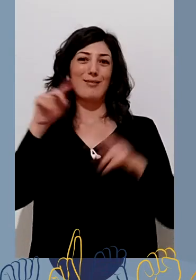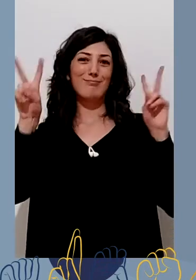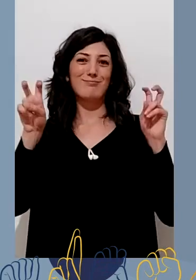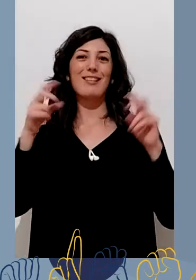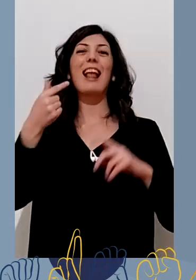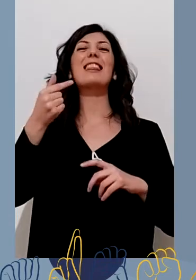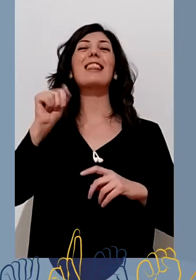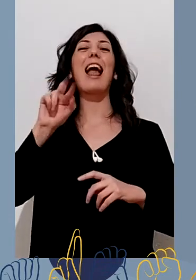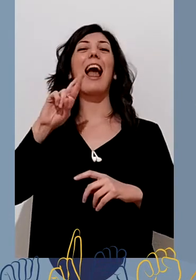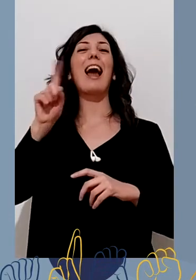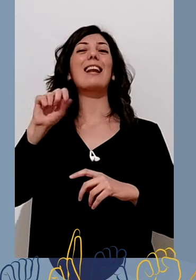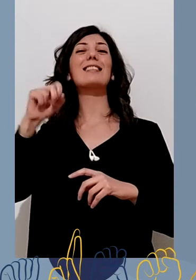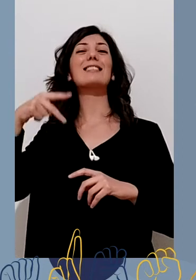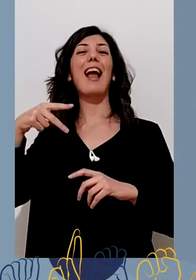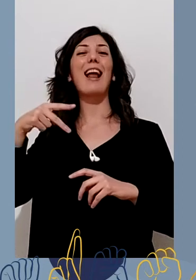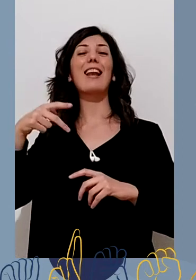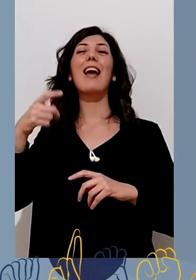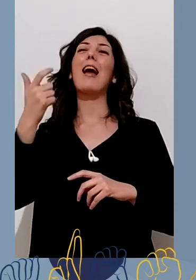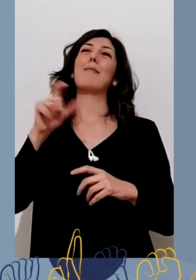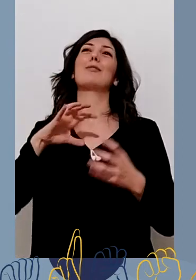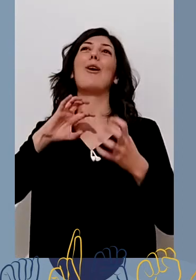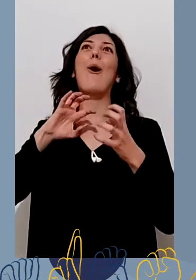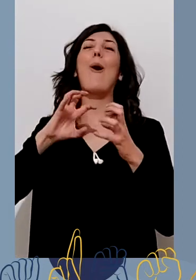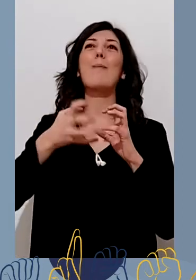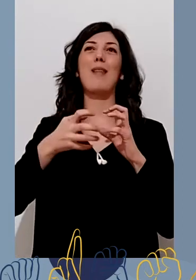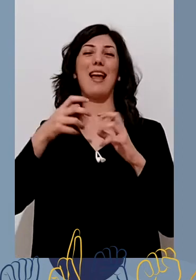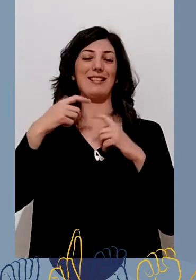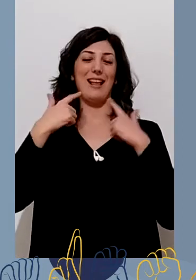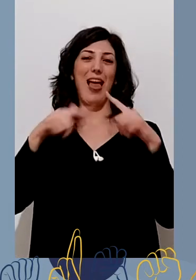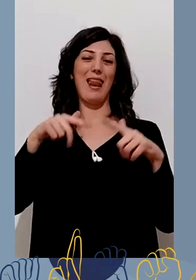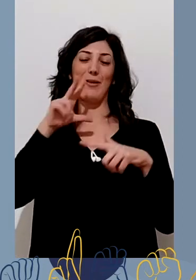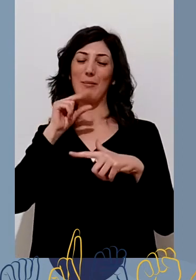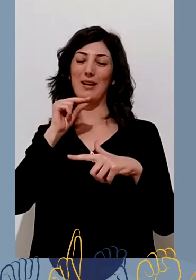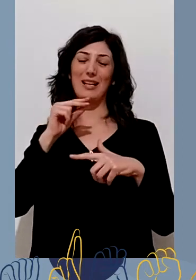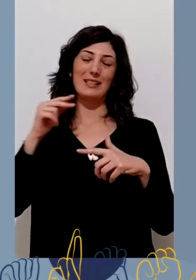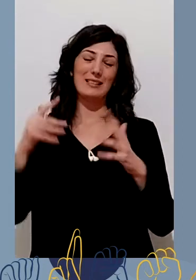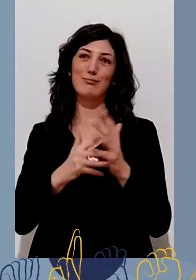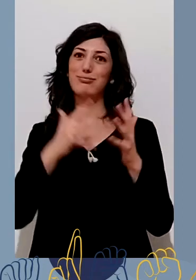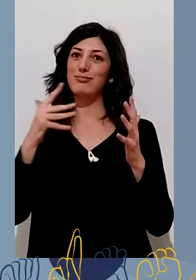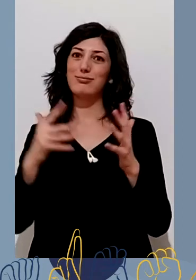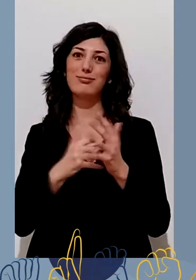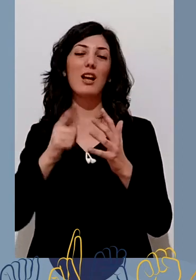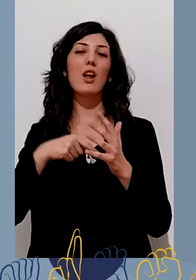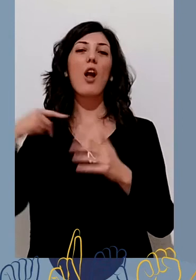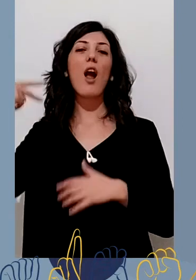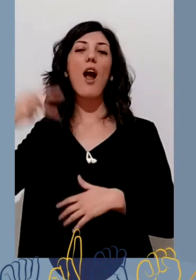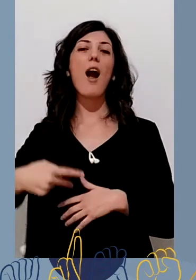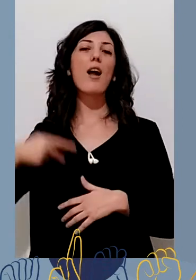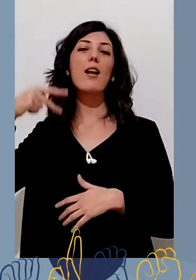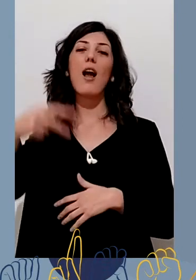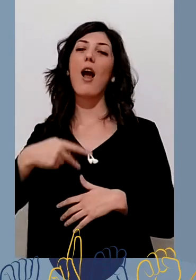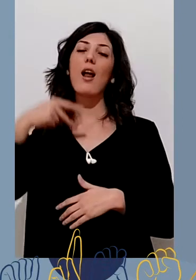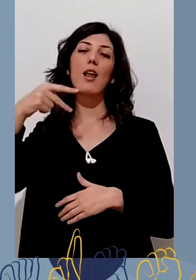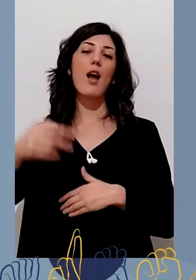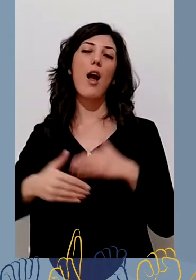è stato molto più complesso l'acquisizione della lingua parlata. E questa me la sono trascinata negli anni. Poi è diventato un lavoro per me, quindi